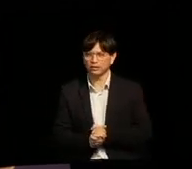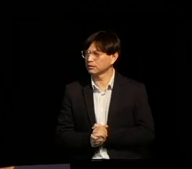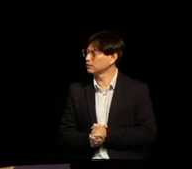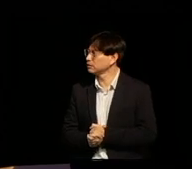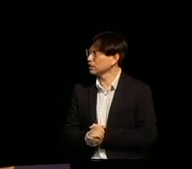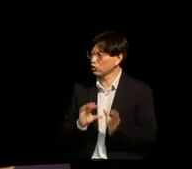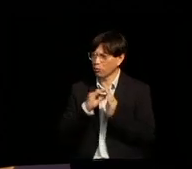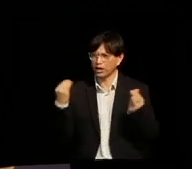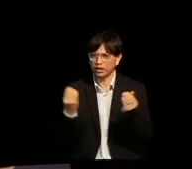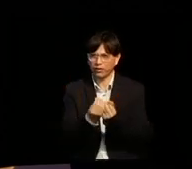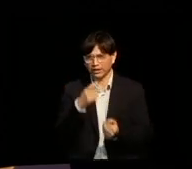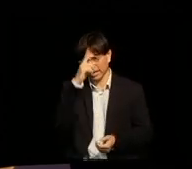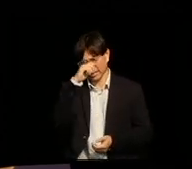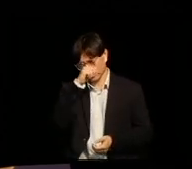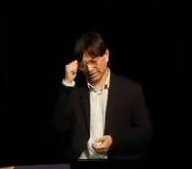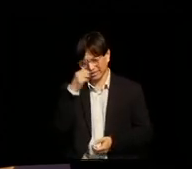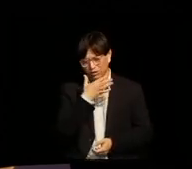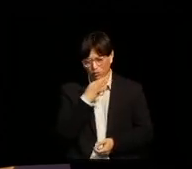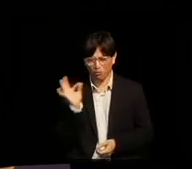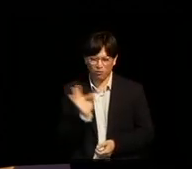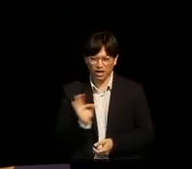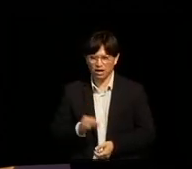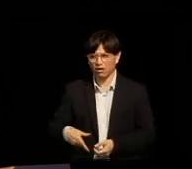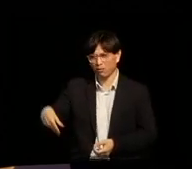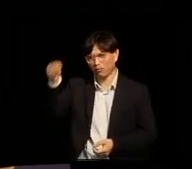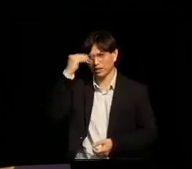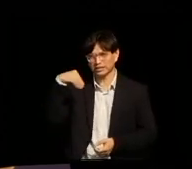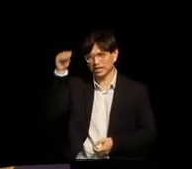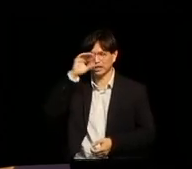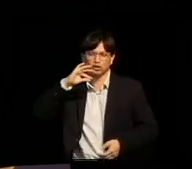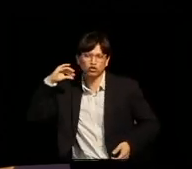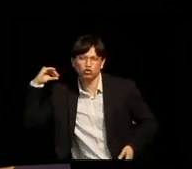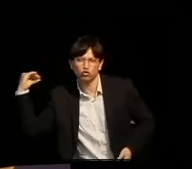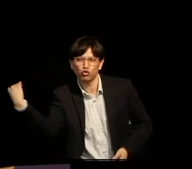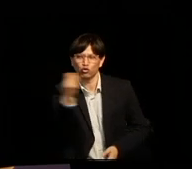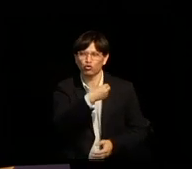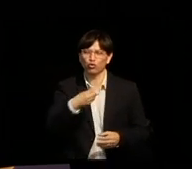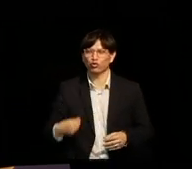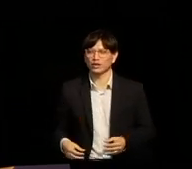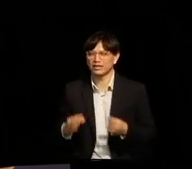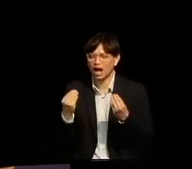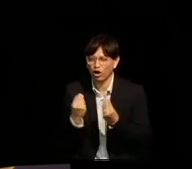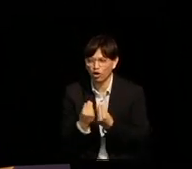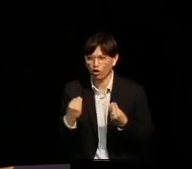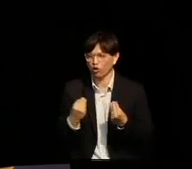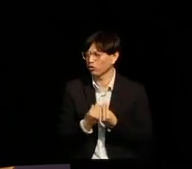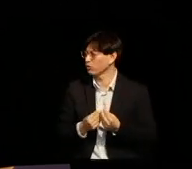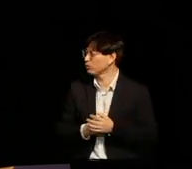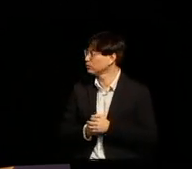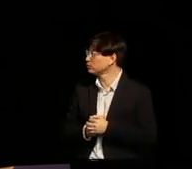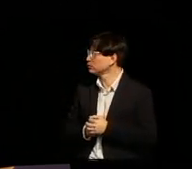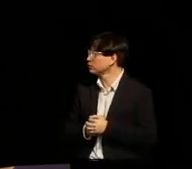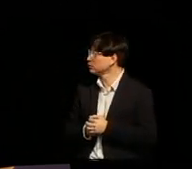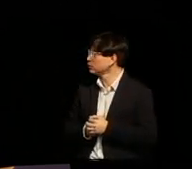diventare sacerdoti È stato bello pensare che su questo eravamo tutti d'accordo che fosse la prima esigenza la questione